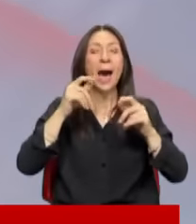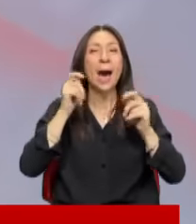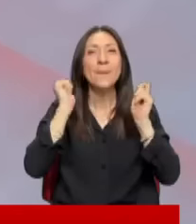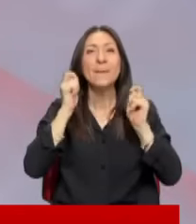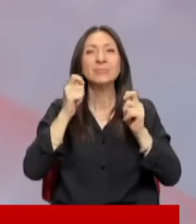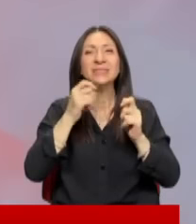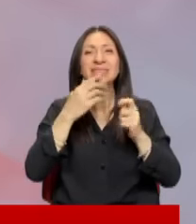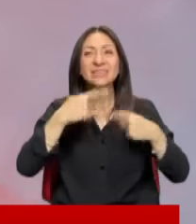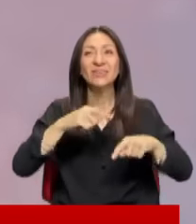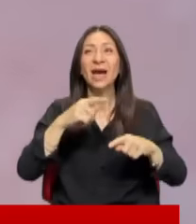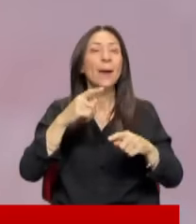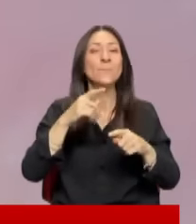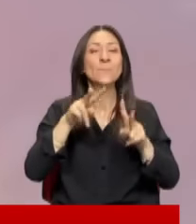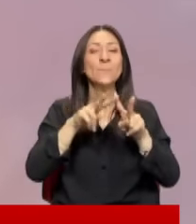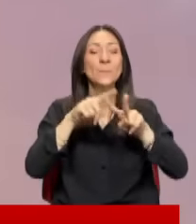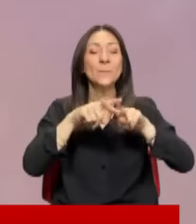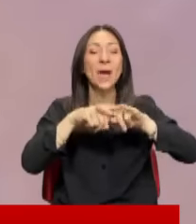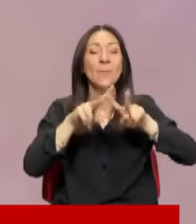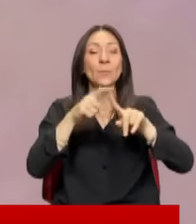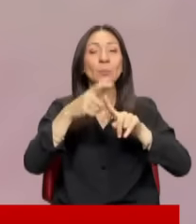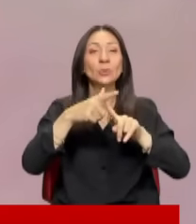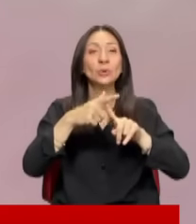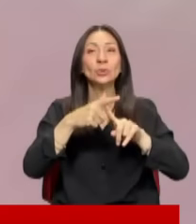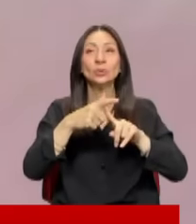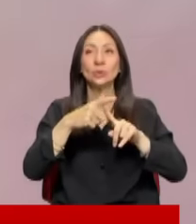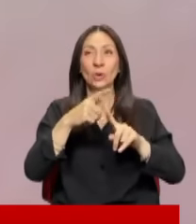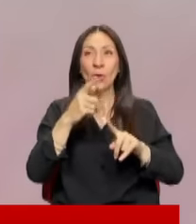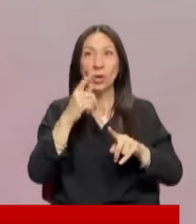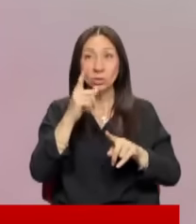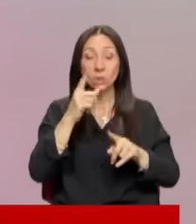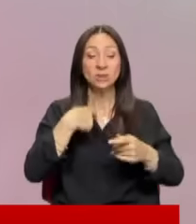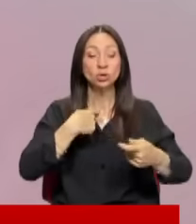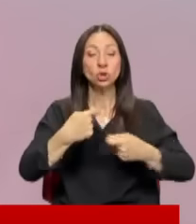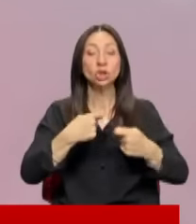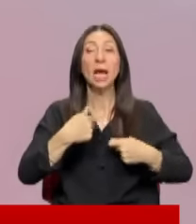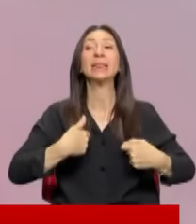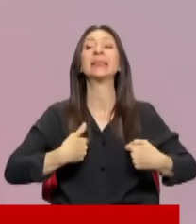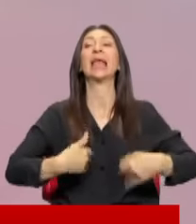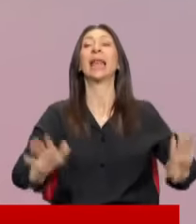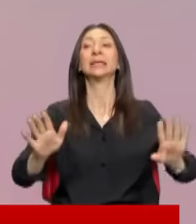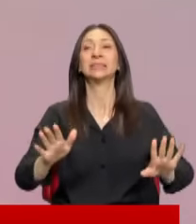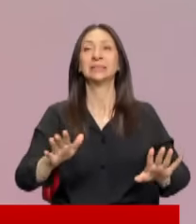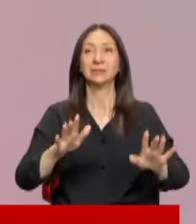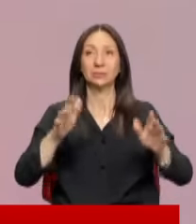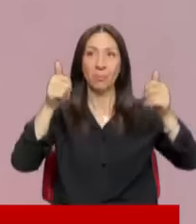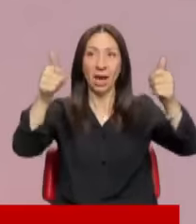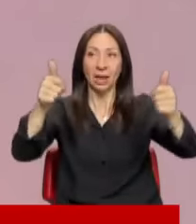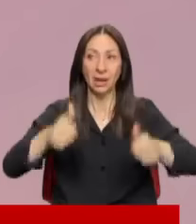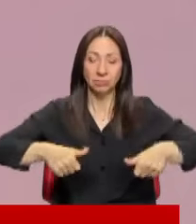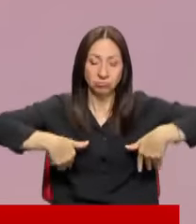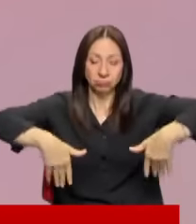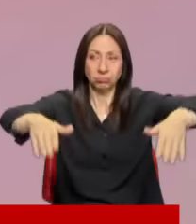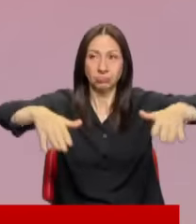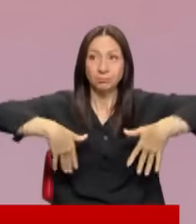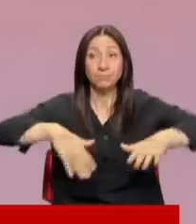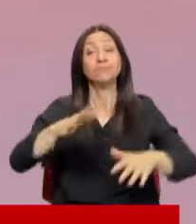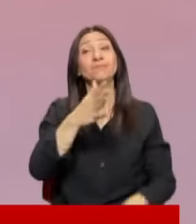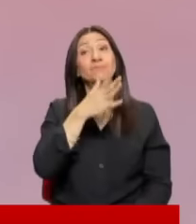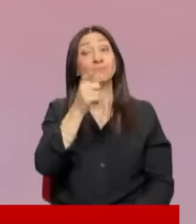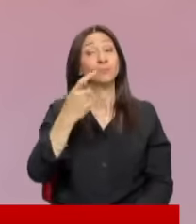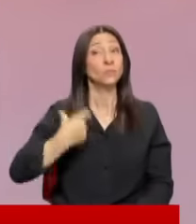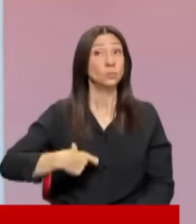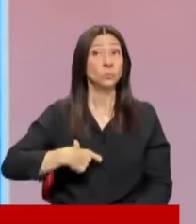Mahmut hocası Münir Özkul'un "tüccar değiliz" sözünün olduğu pankartı astı. Ama biliyorsunuz